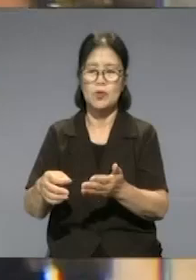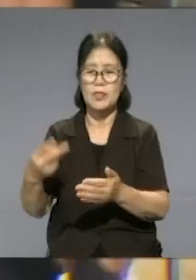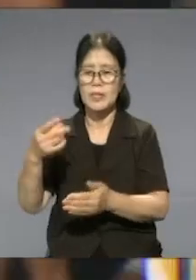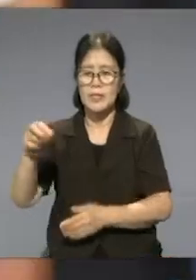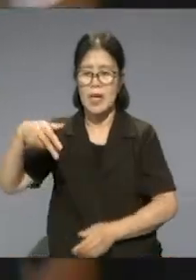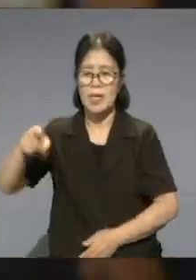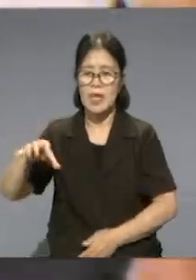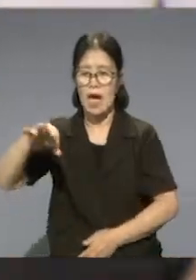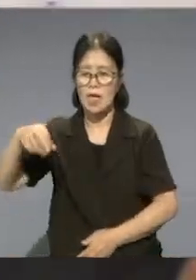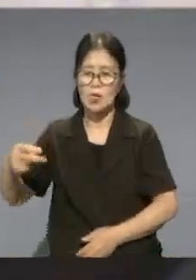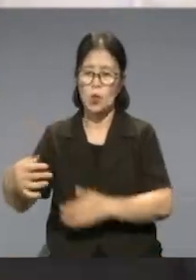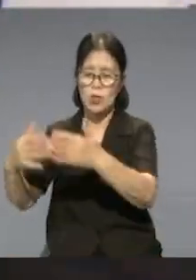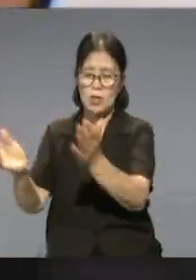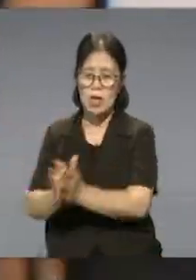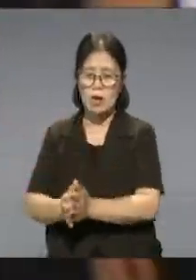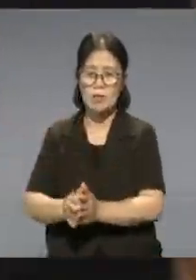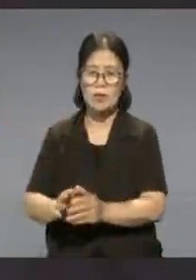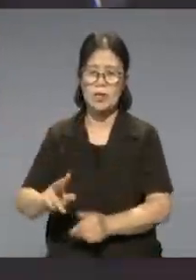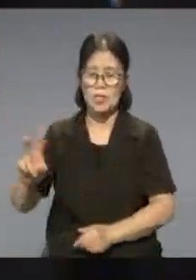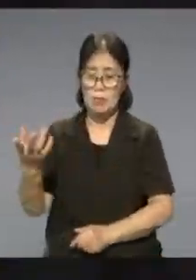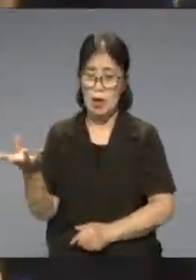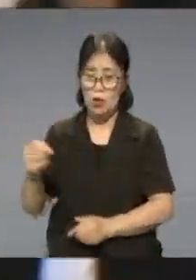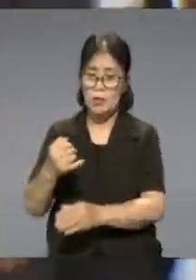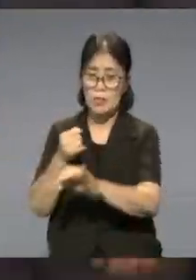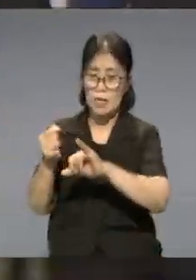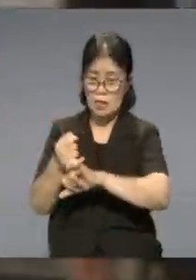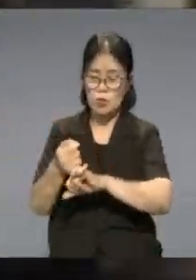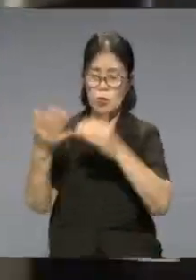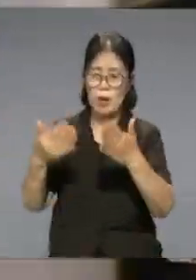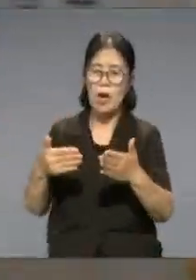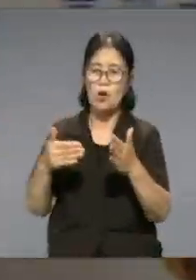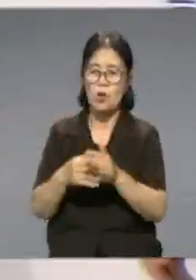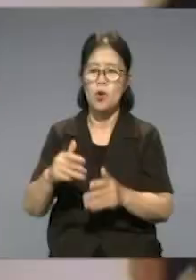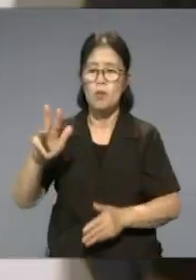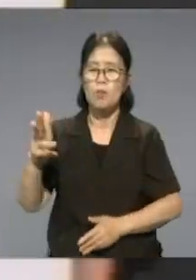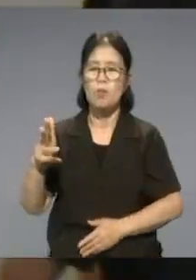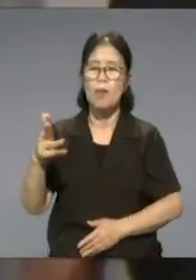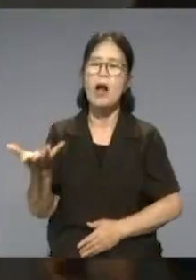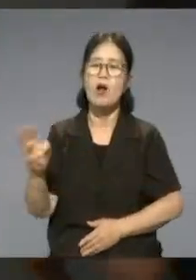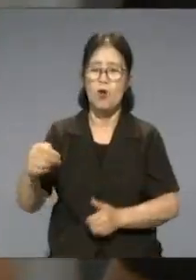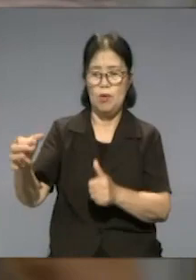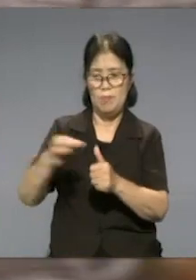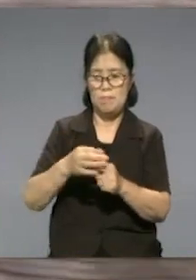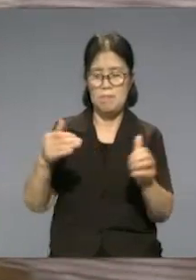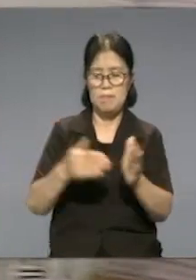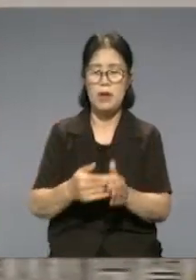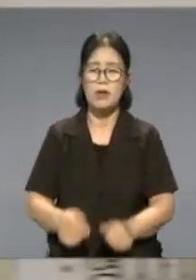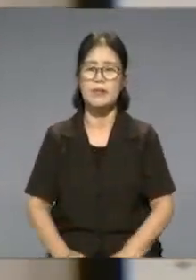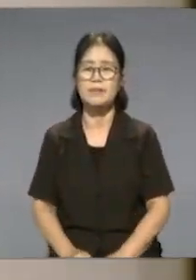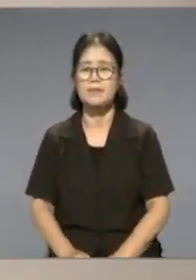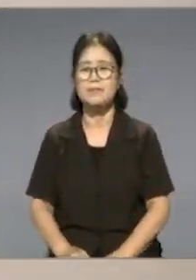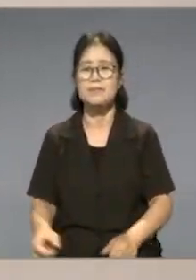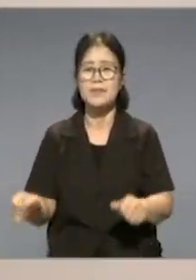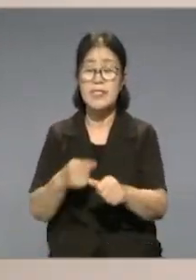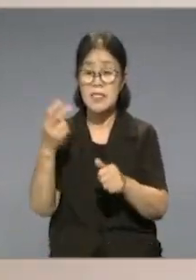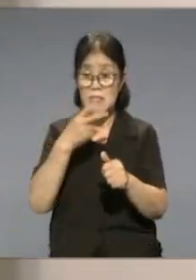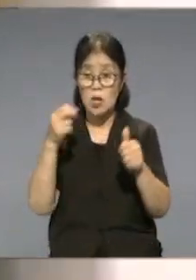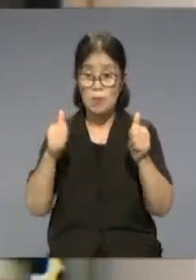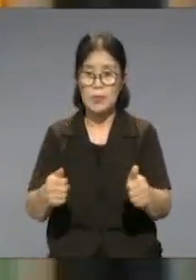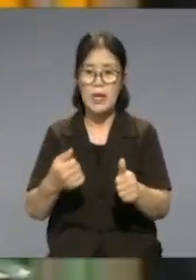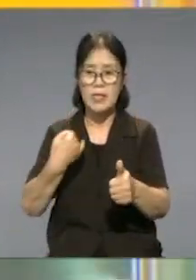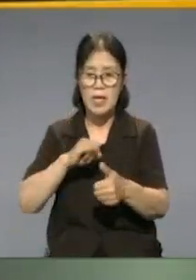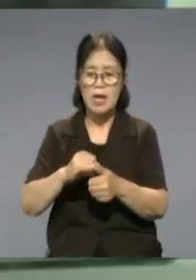일당으로부터 200억원 등을 약속받고 8억원을 수수한 혐의를 받습니다 이번엔 특검 재직 당시 딸을 통해